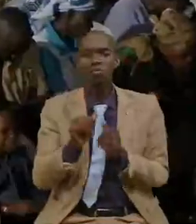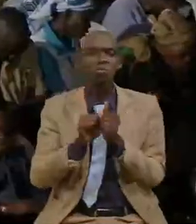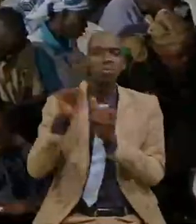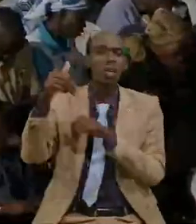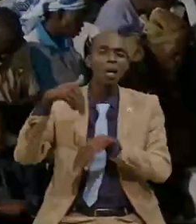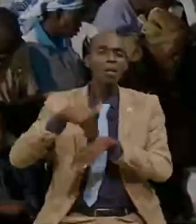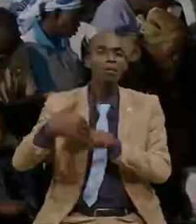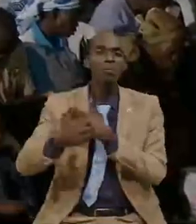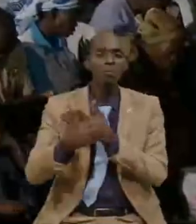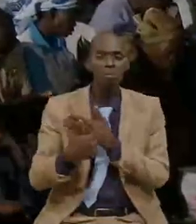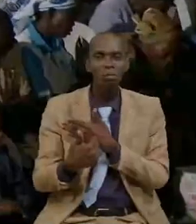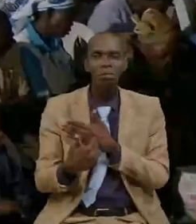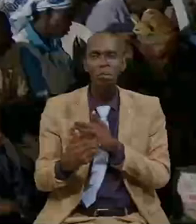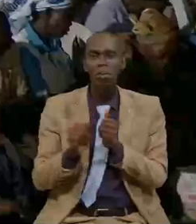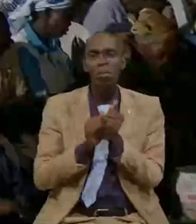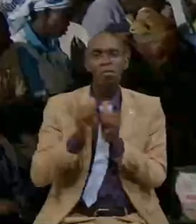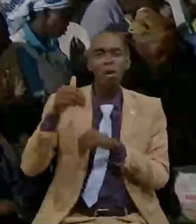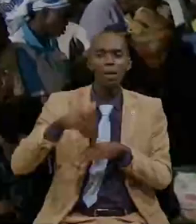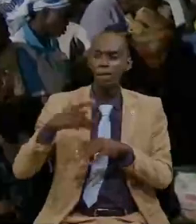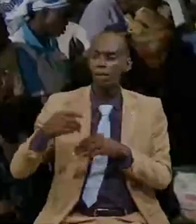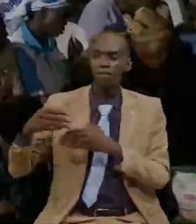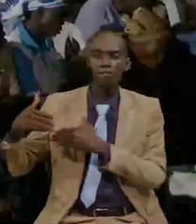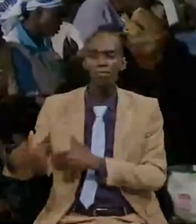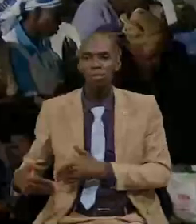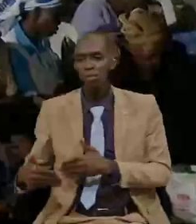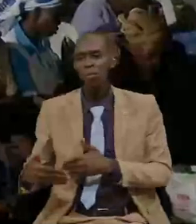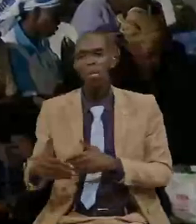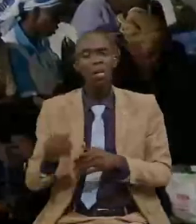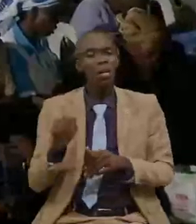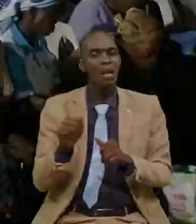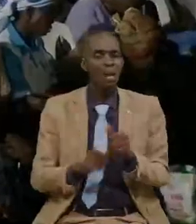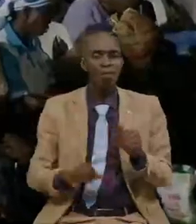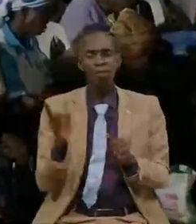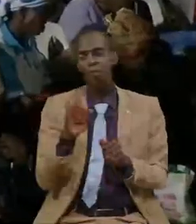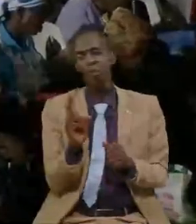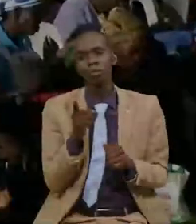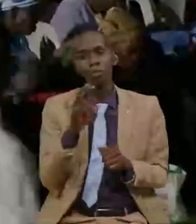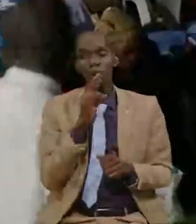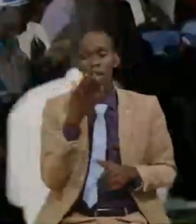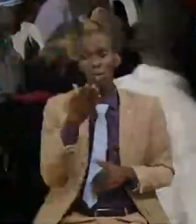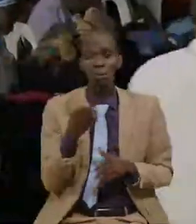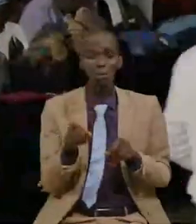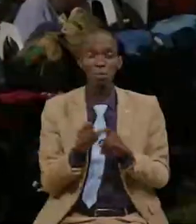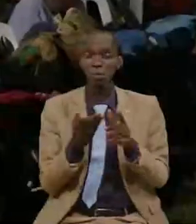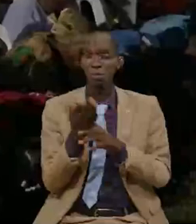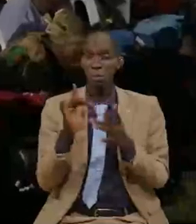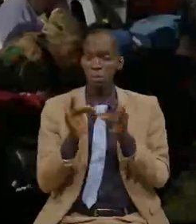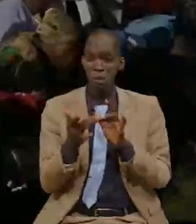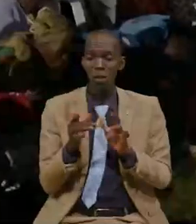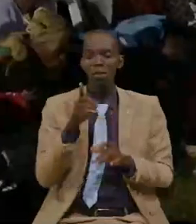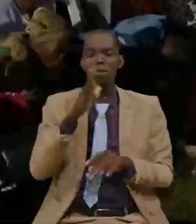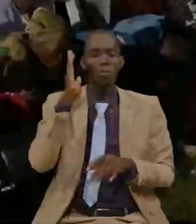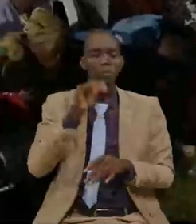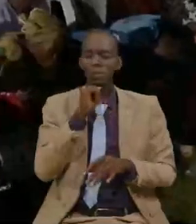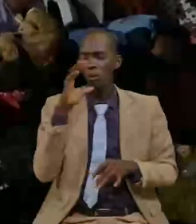Où que vous soyez, très loin, en ligne, à la radio, vous n'allez